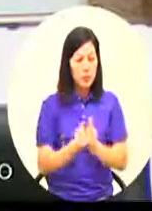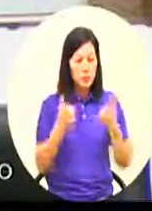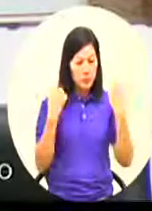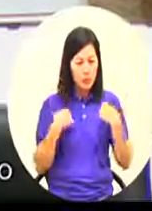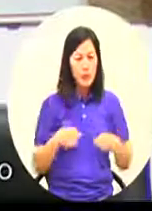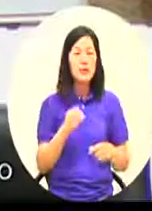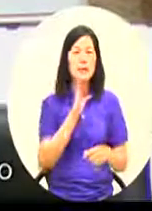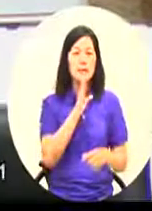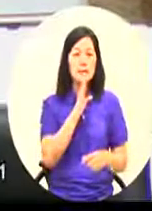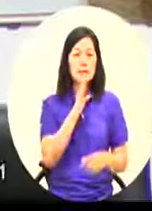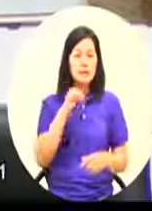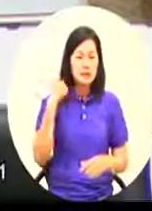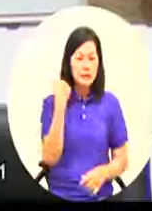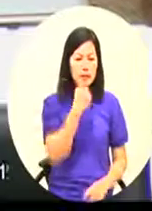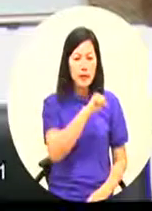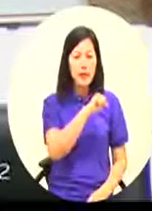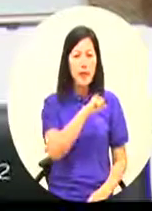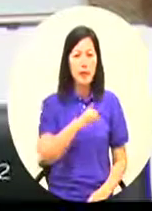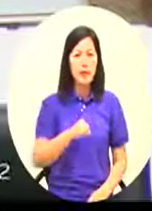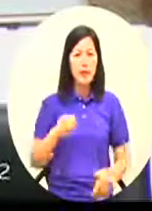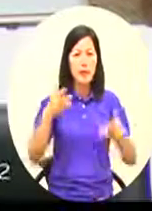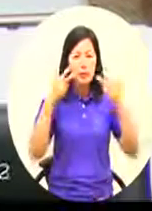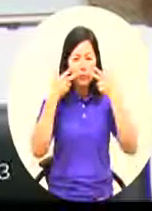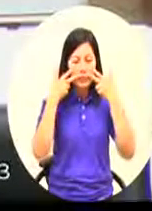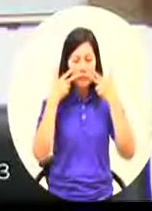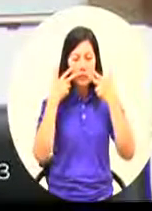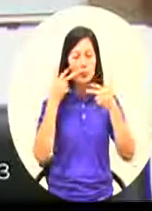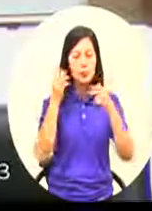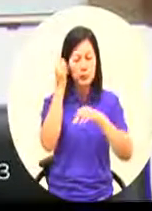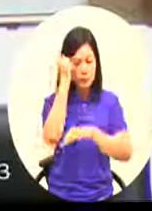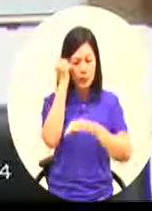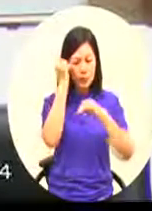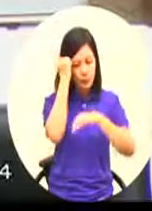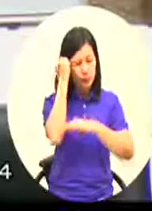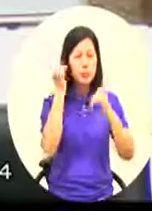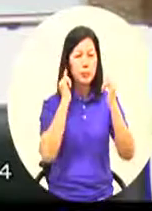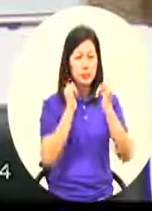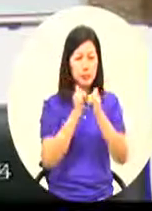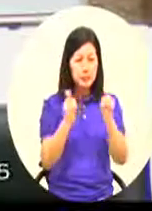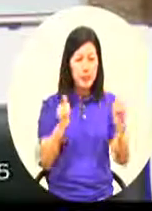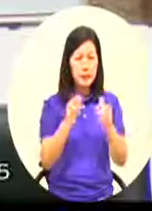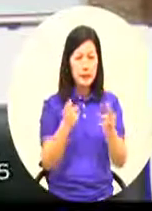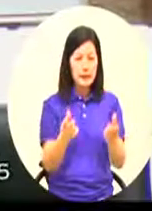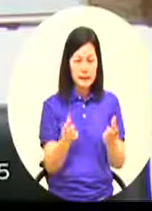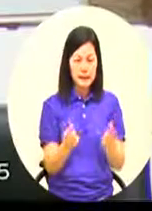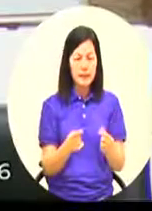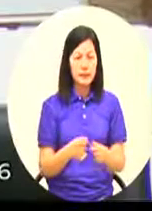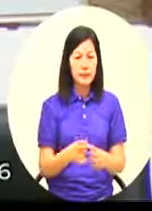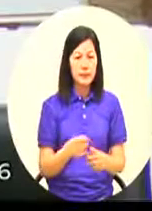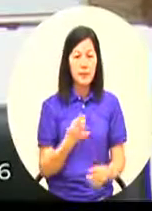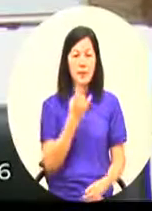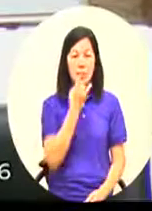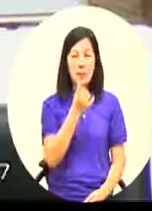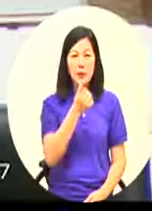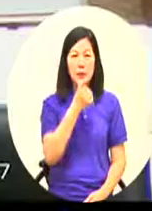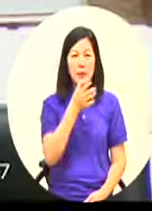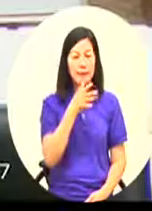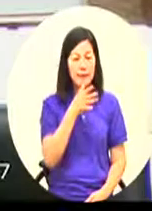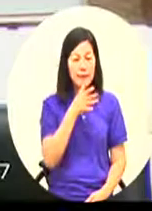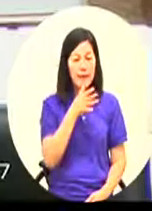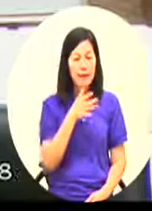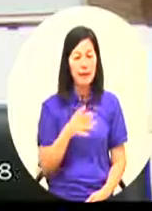就是台湾的原住民，虽然语言很